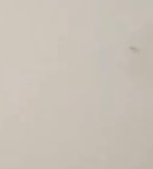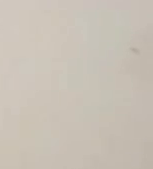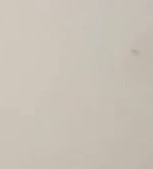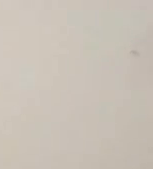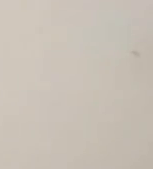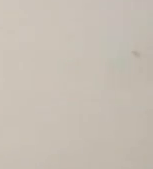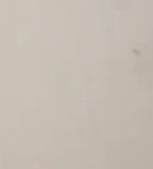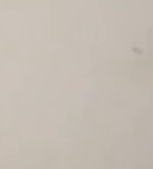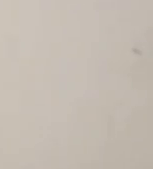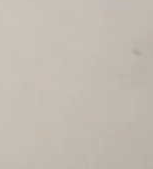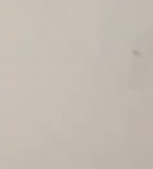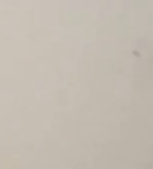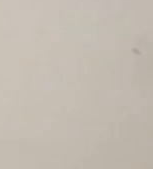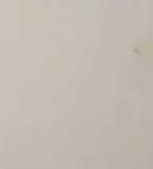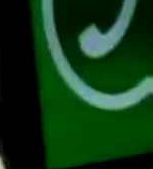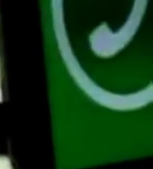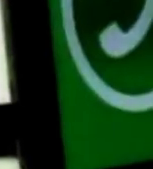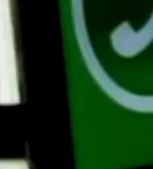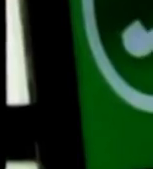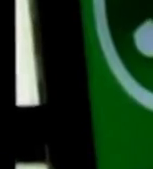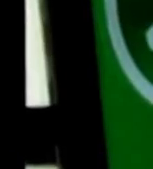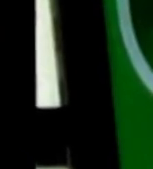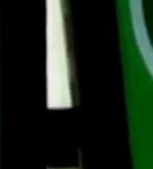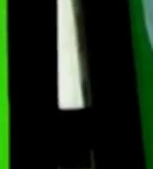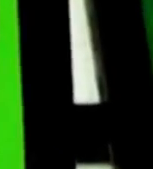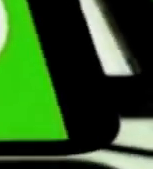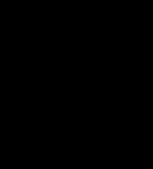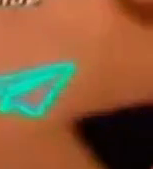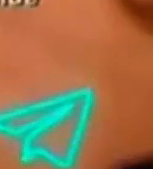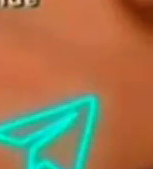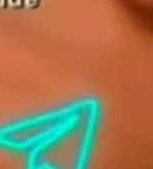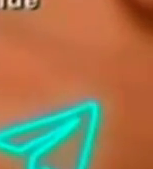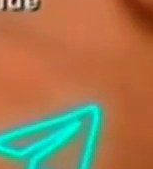en Internet au Gabon était bien praticable. D'ailleurs, d'autres réseaux ont